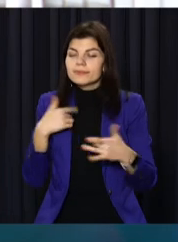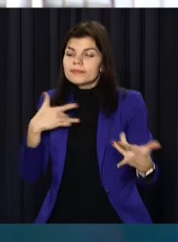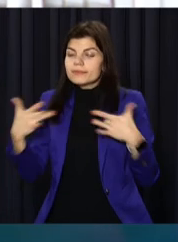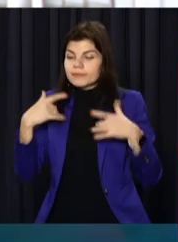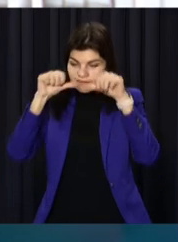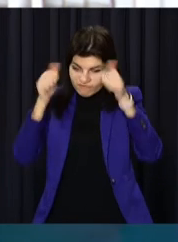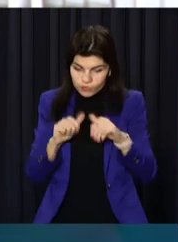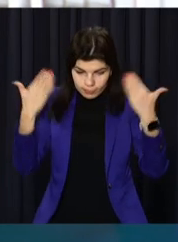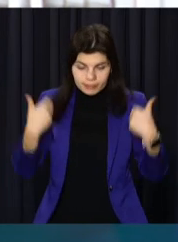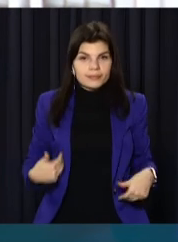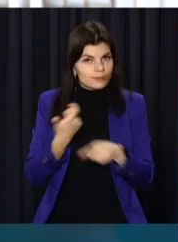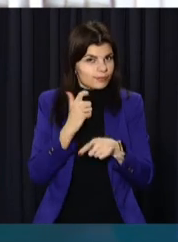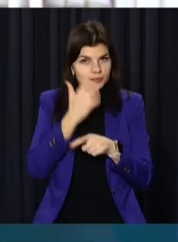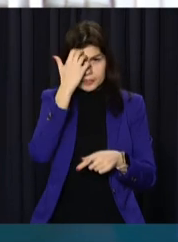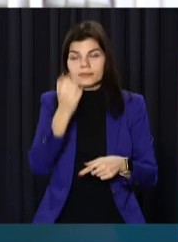мене...